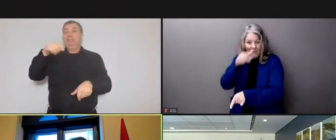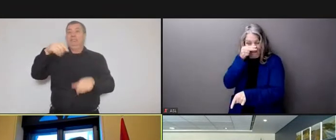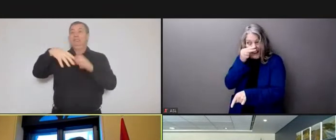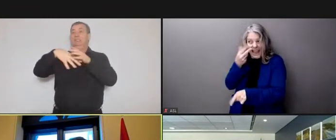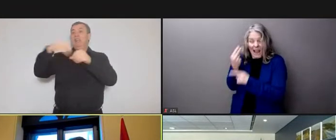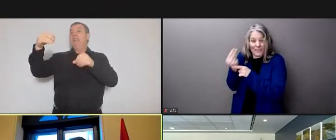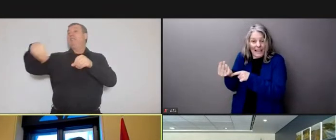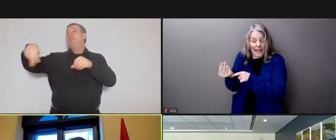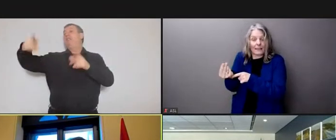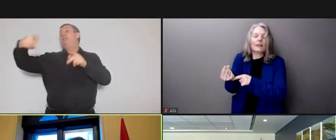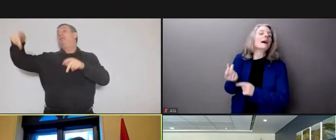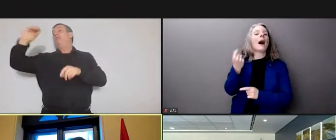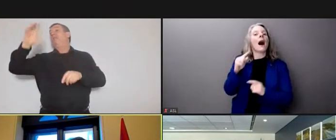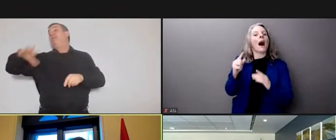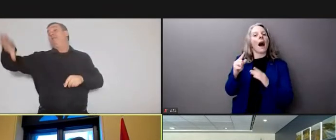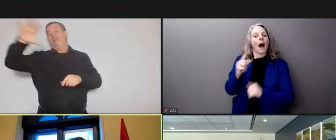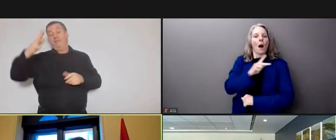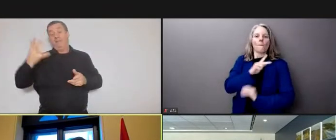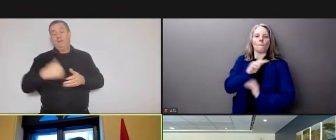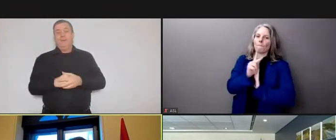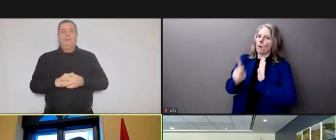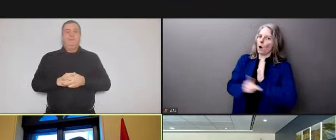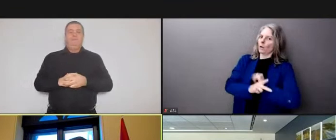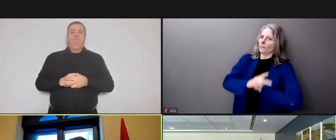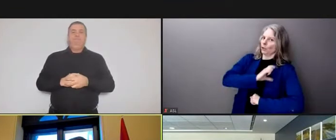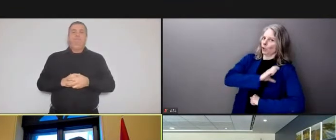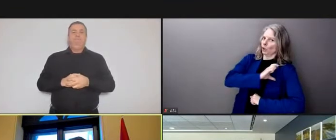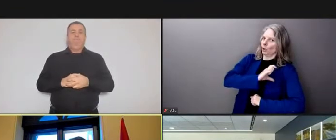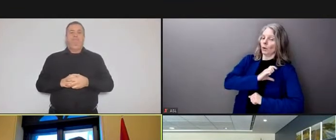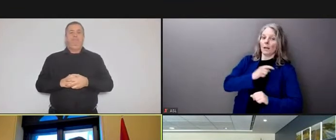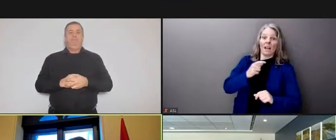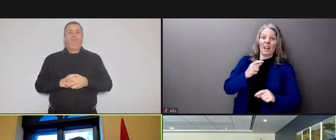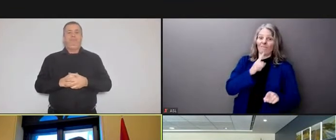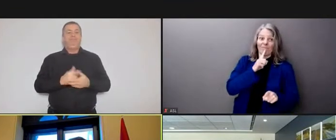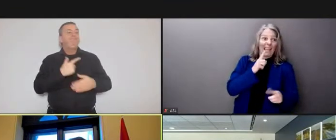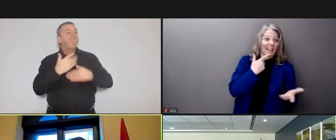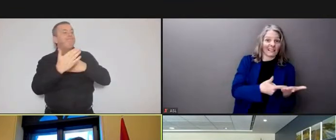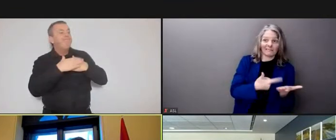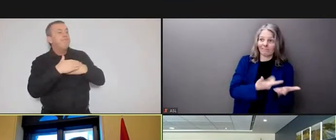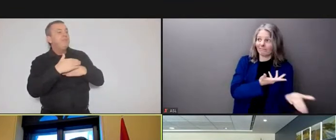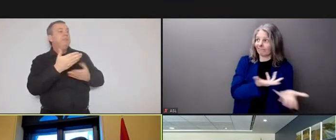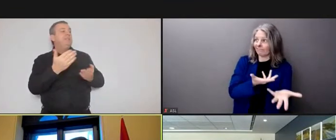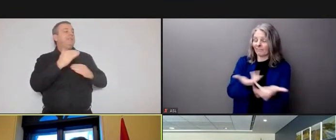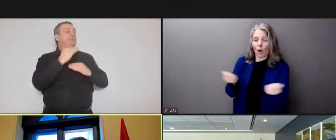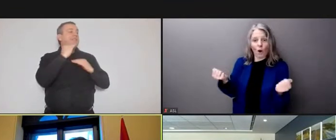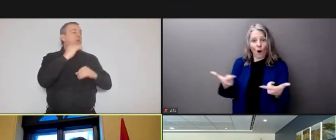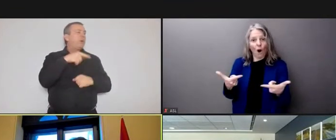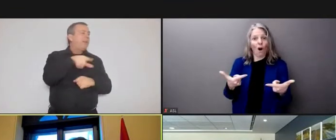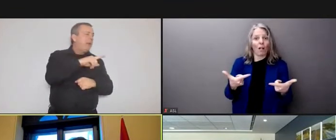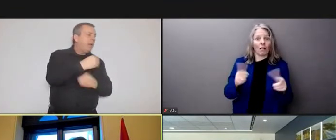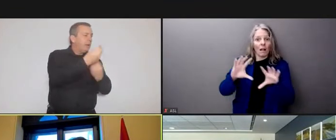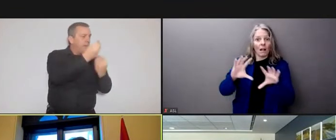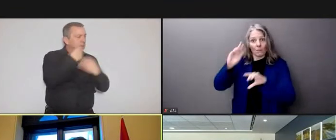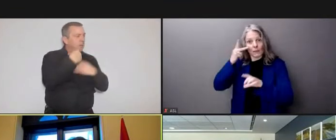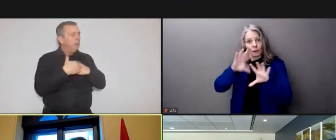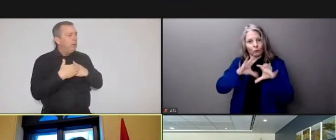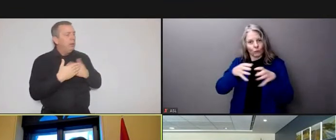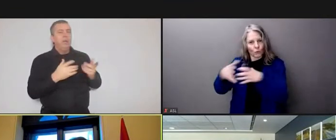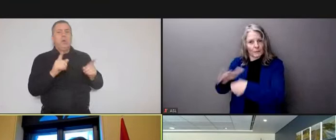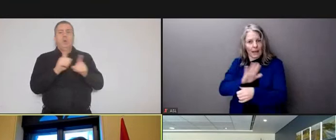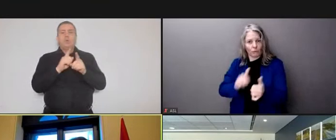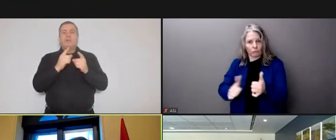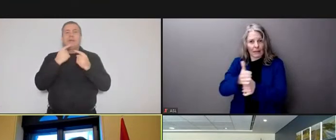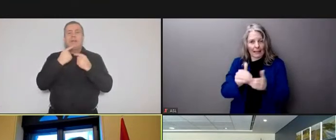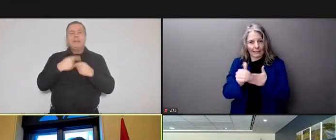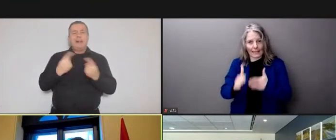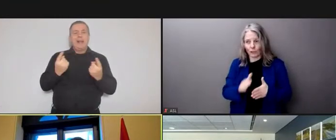parliamentary security uh in consultation with all of the house leaders and the speaker a unanimous decision was made that it was not